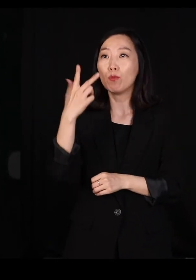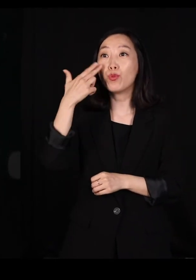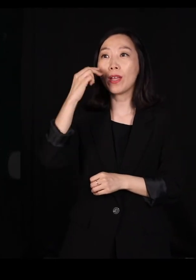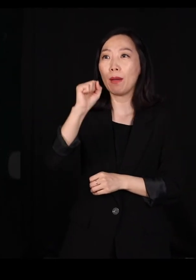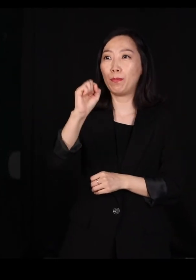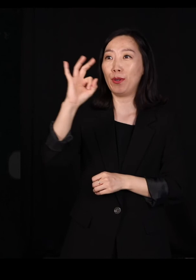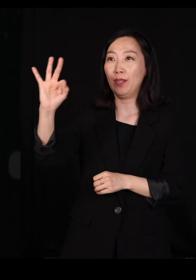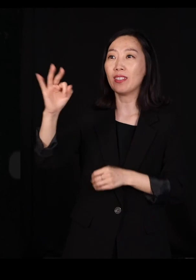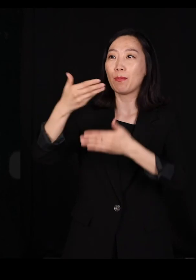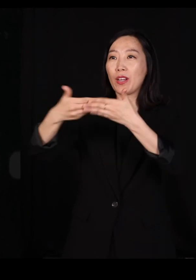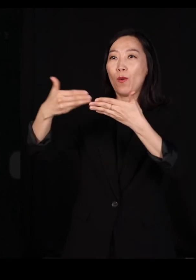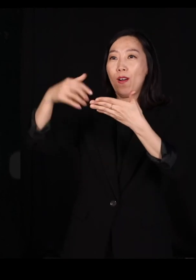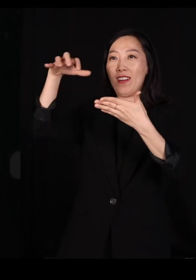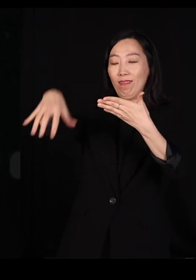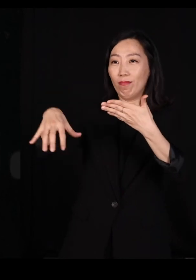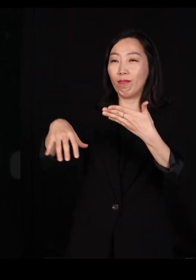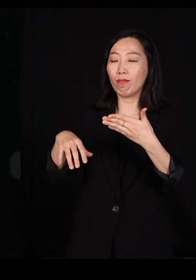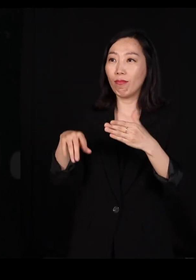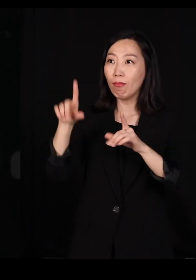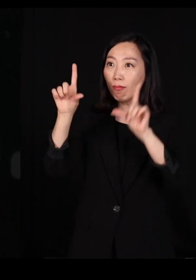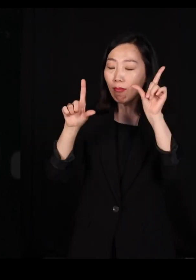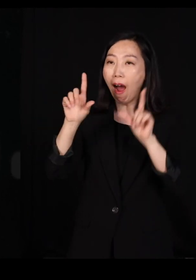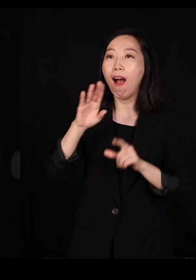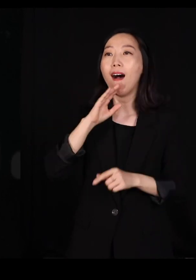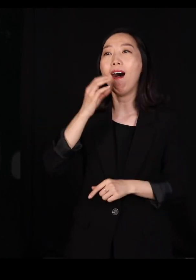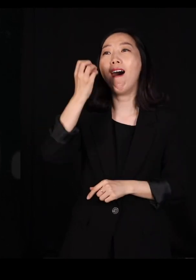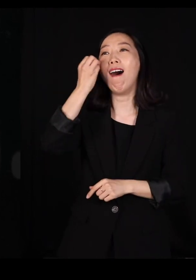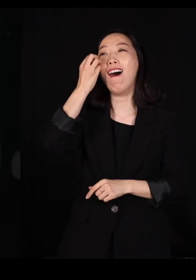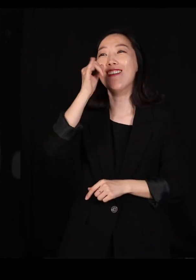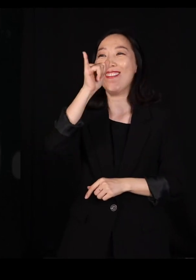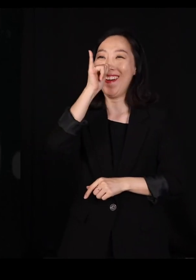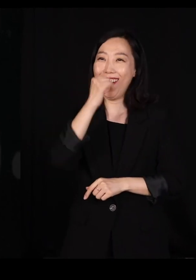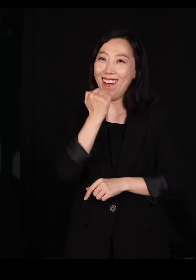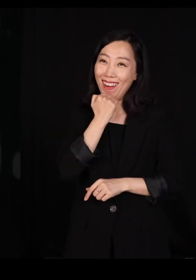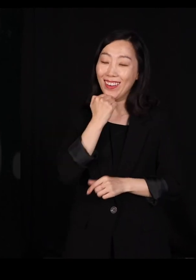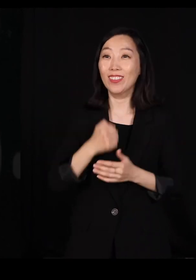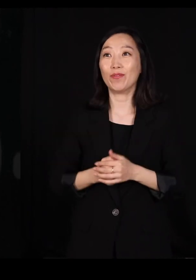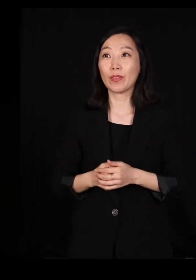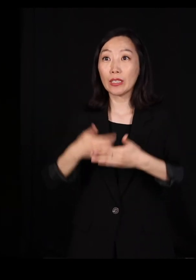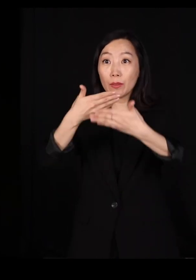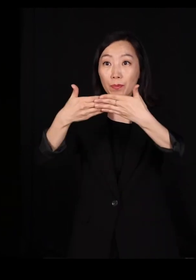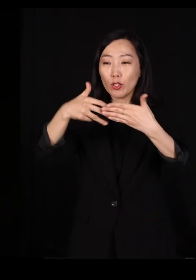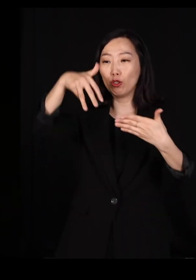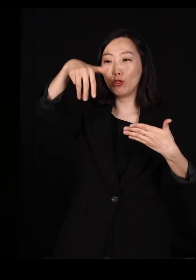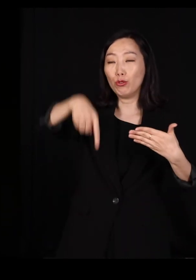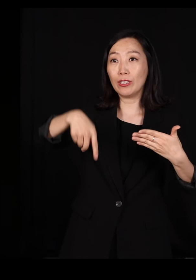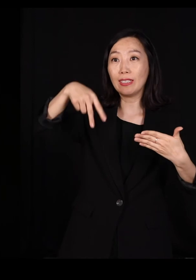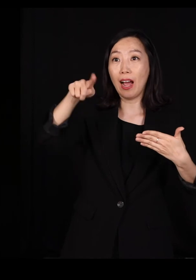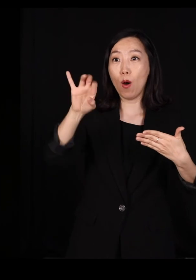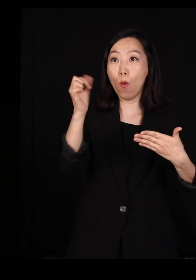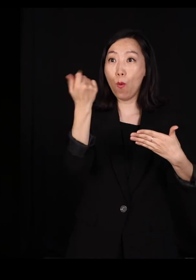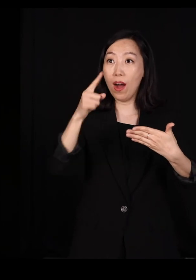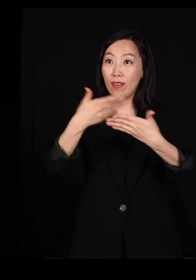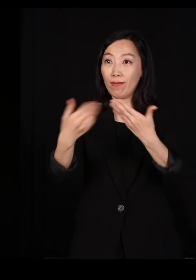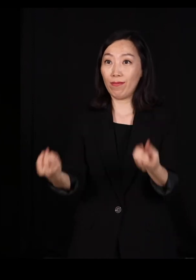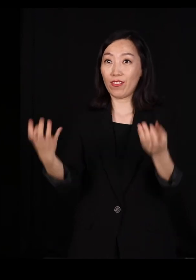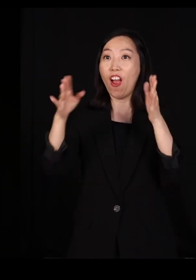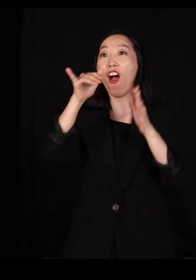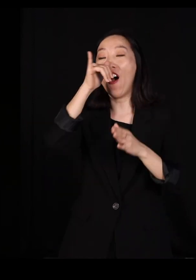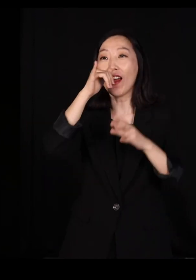미술관에서 찍힌 사진인데 보는 것만으로도 웃음이 나오죠. 지금 추상화가 열리는 그런